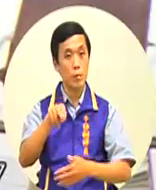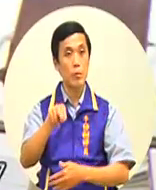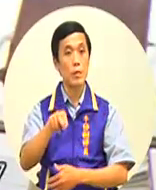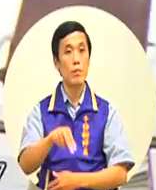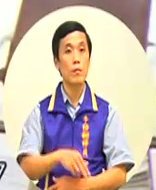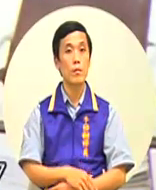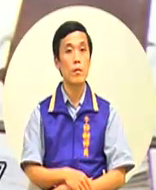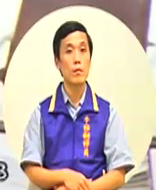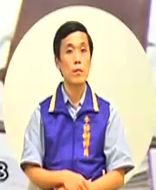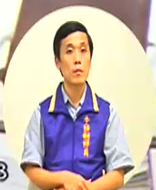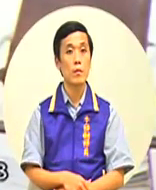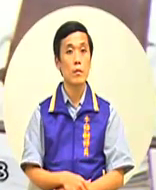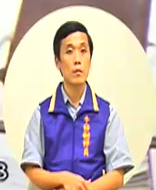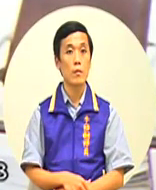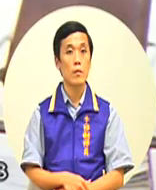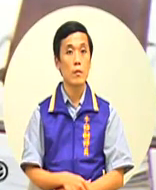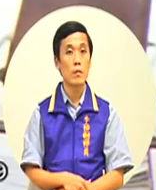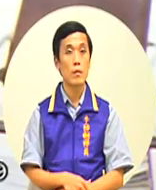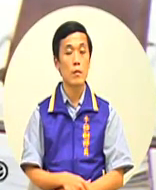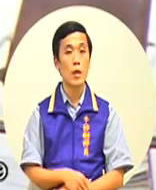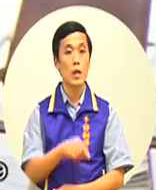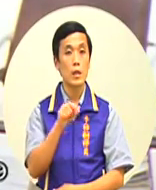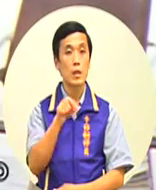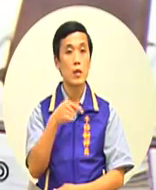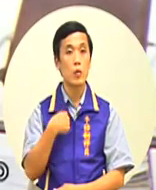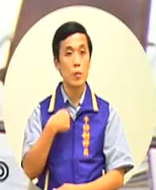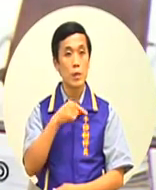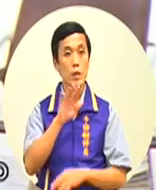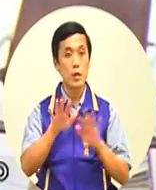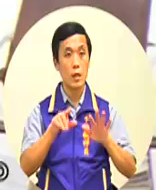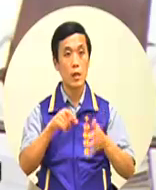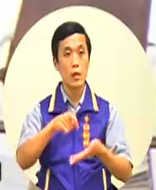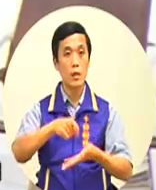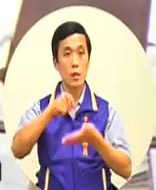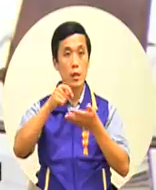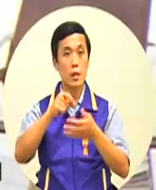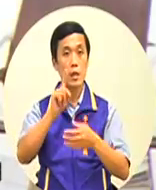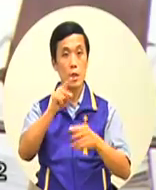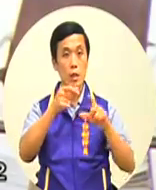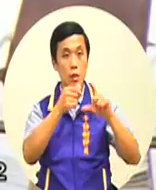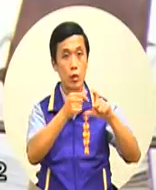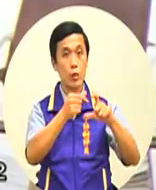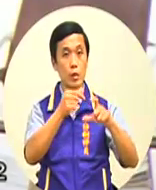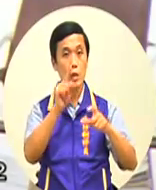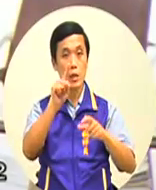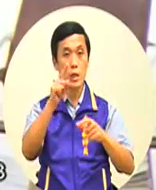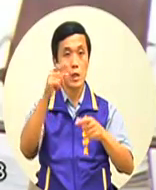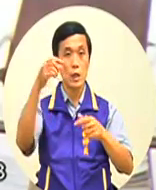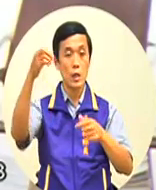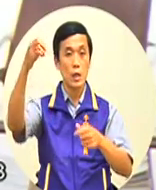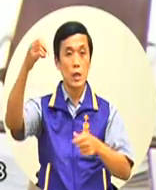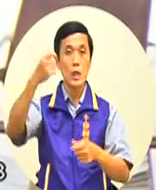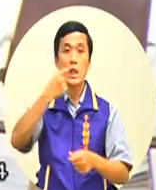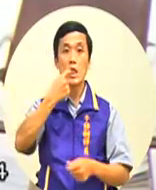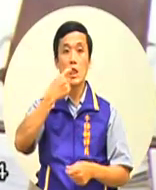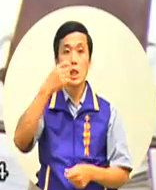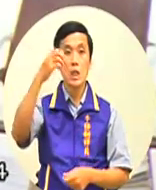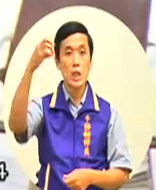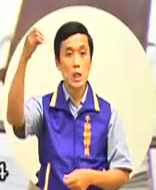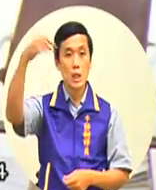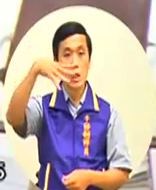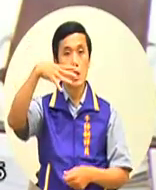来还？那这个我们就在讲到一区一日照啊哈。前镇目前在冈山